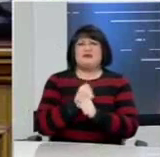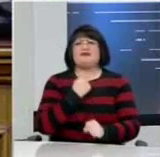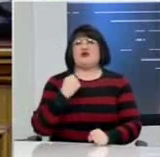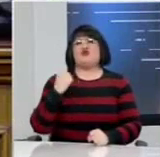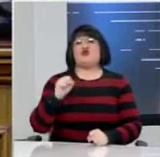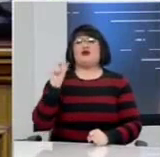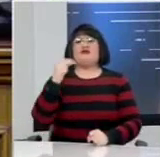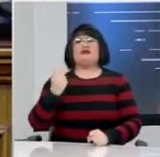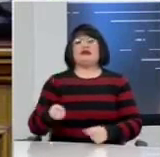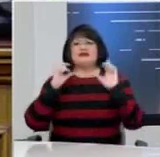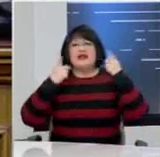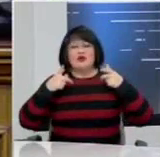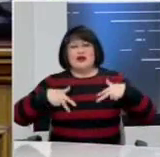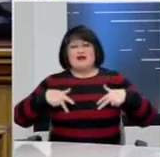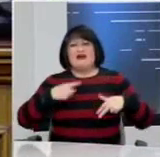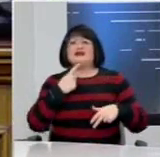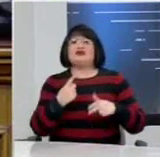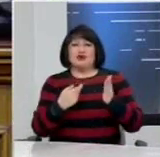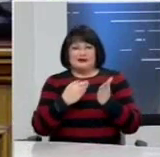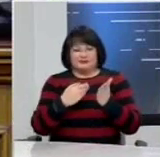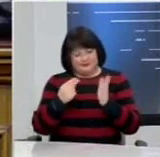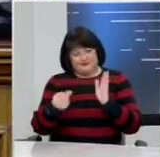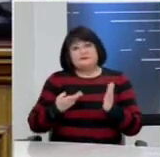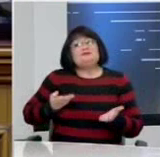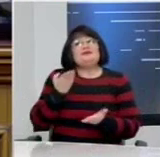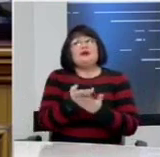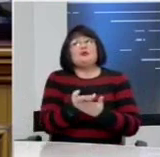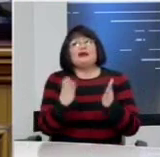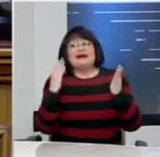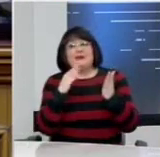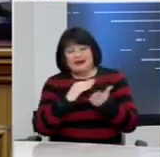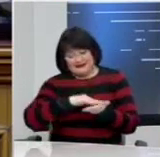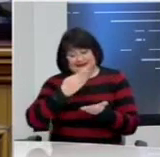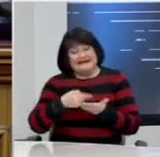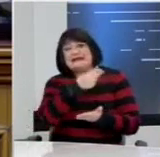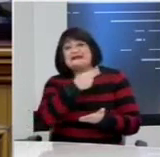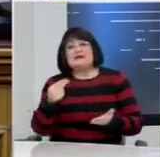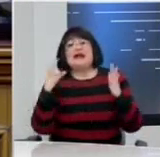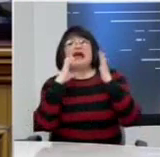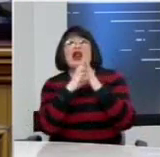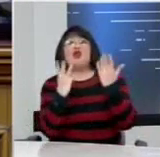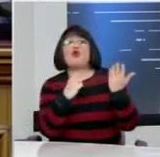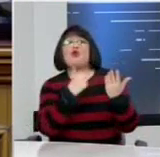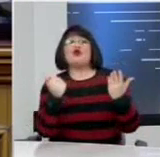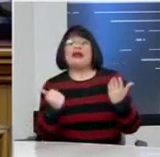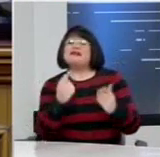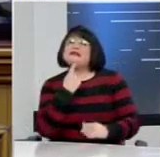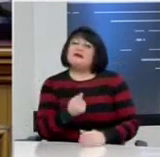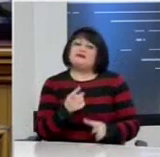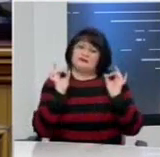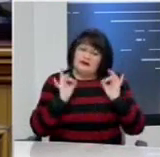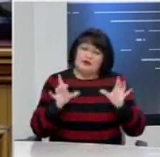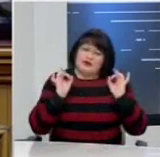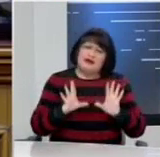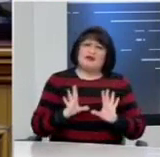κυβερνητικής πλειοψηφίας να δεχθεί την ερμηνευτική δήλωση που προτείναμε για το άρθρο 86 του Συντάγματος, ώστε να μην μπορεί κανείς πια να ισχυριστεί